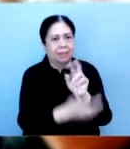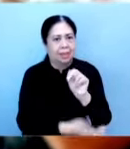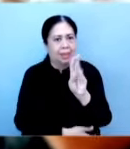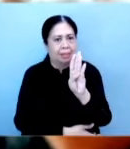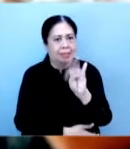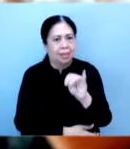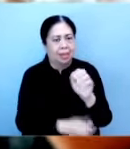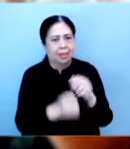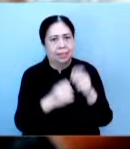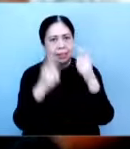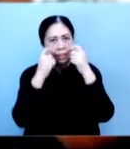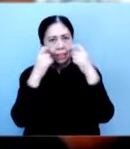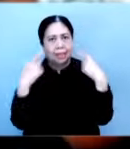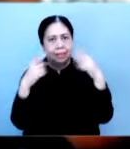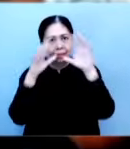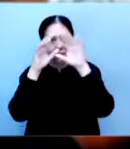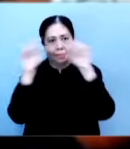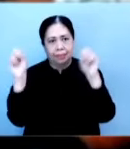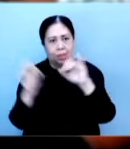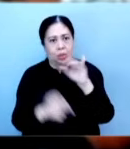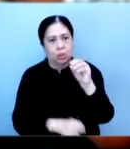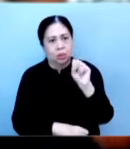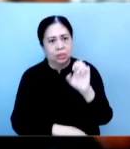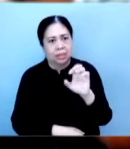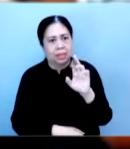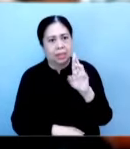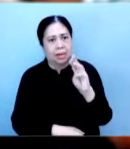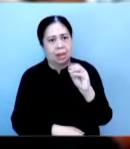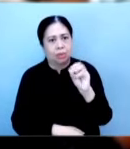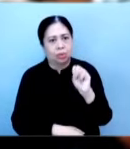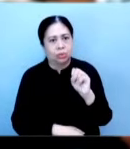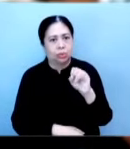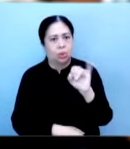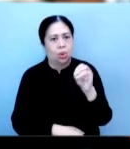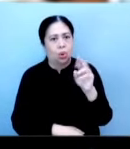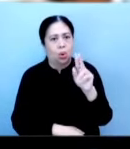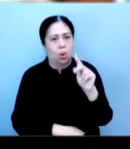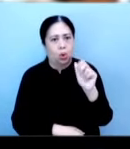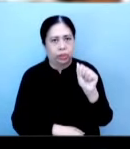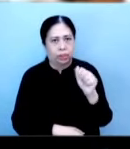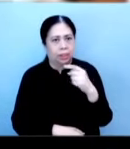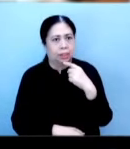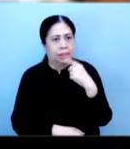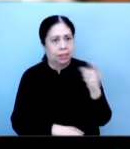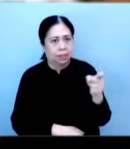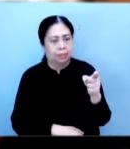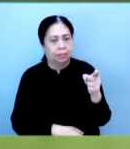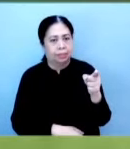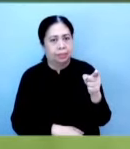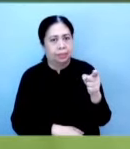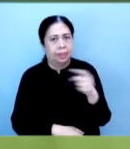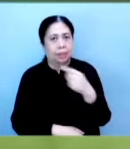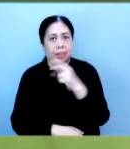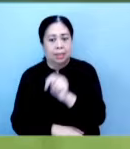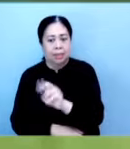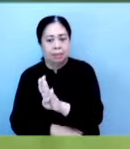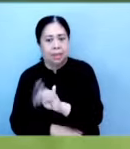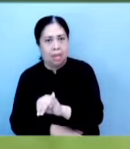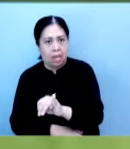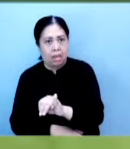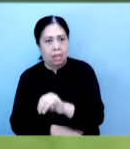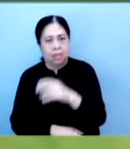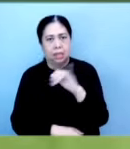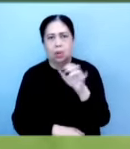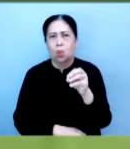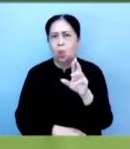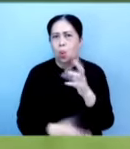timor Les na President Jose Ramos horta ayon sa NBA sinabi ni NBI sinabi ni horta na gusto